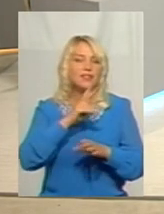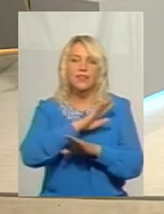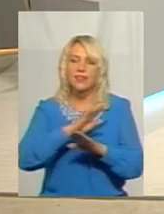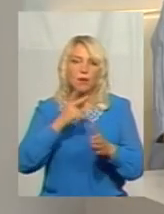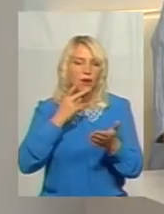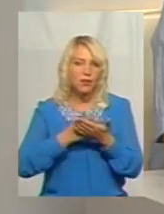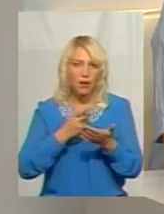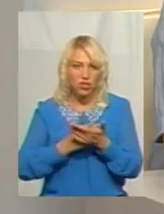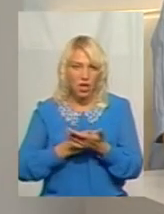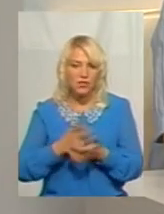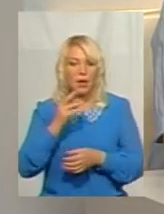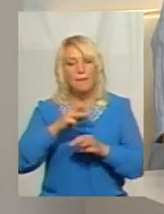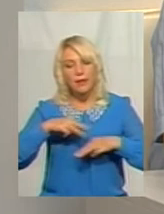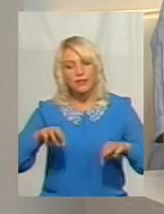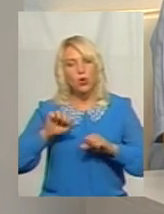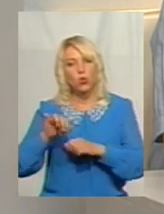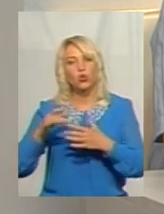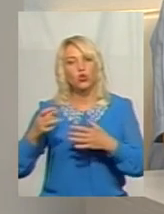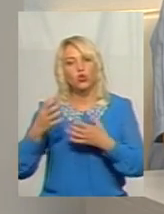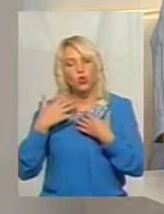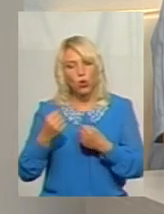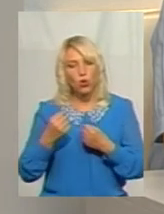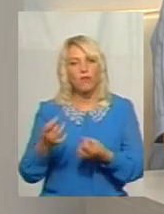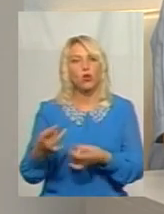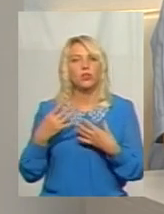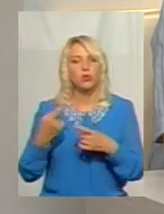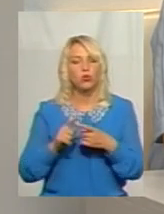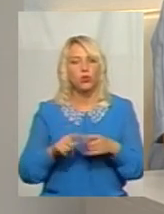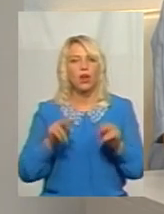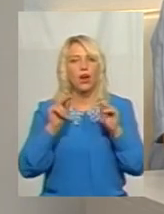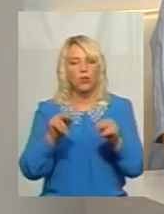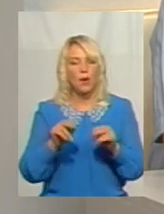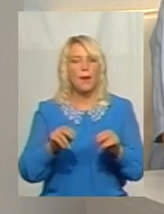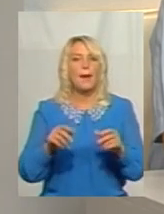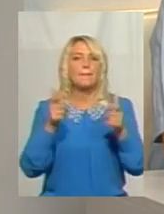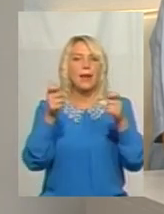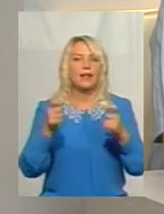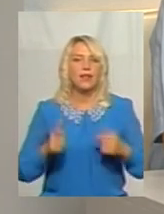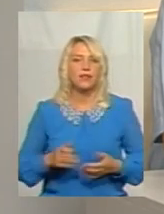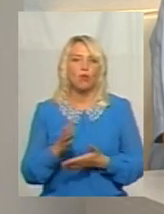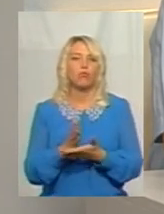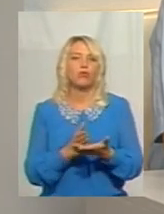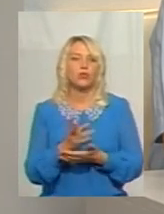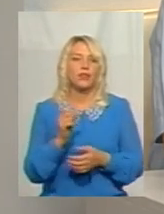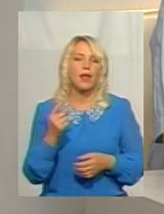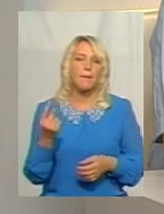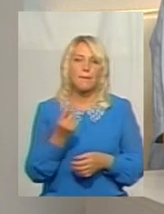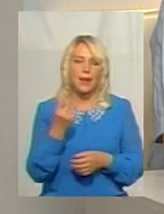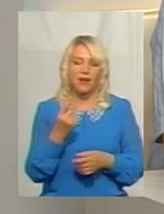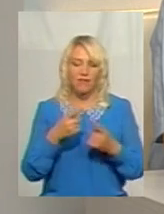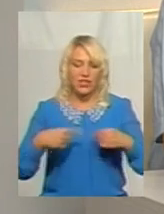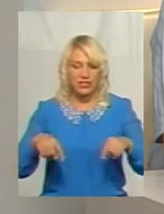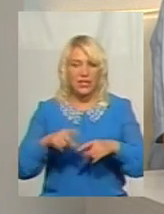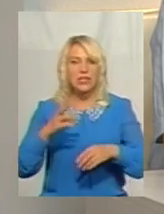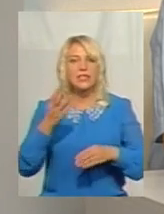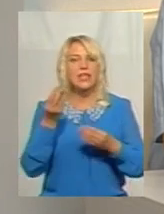Міністерство охорони здоров'я нам роз'яснює, що отой гарантований пакет послуг на первинці за